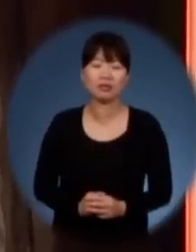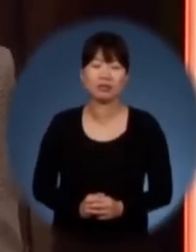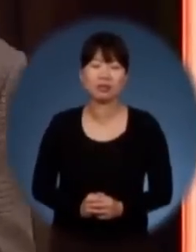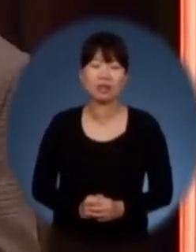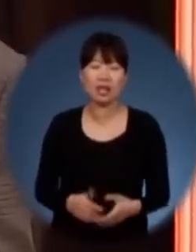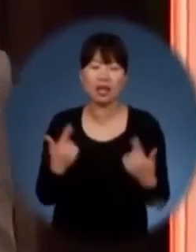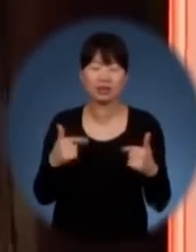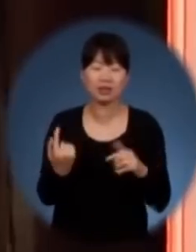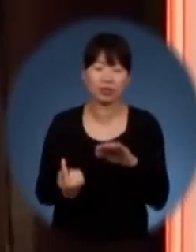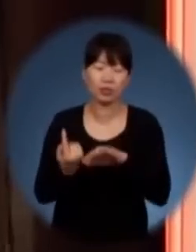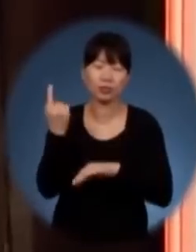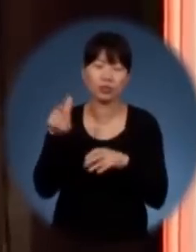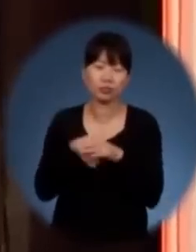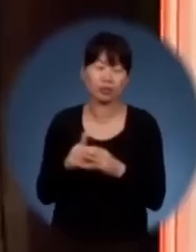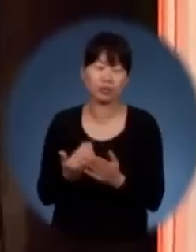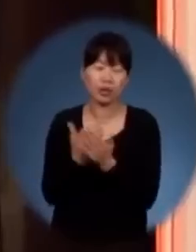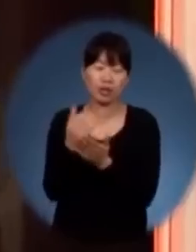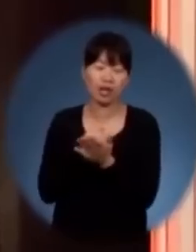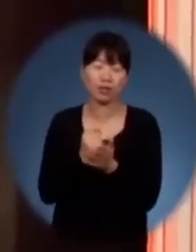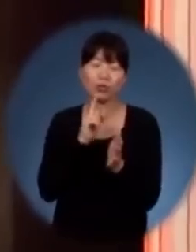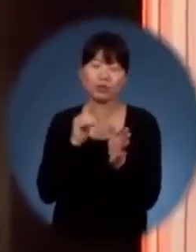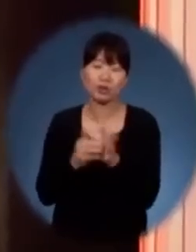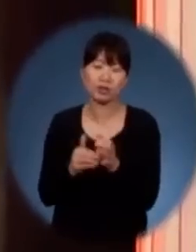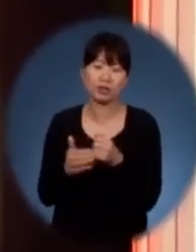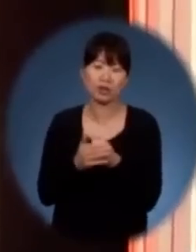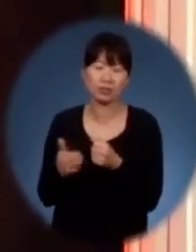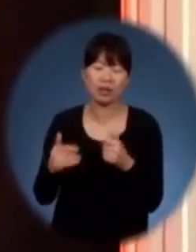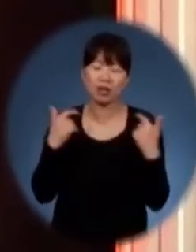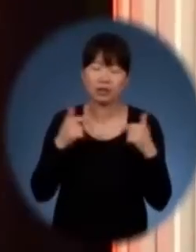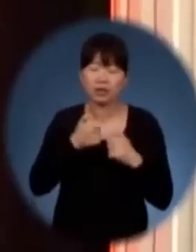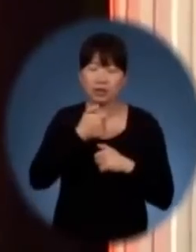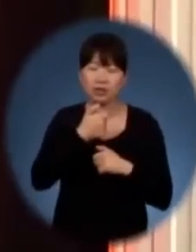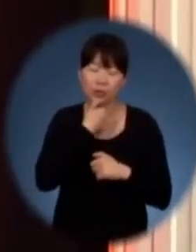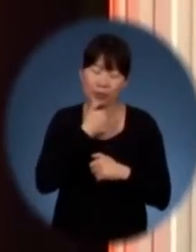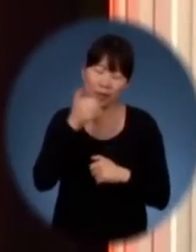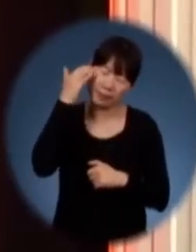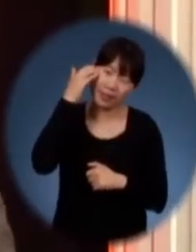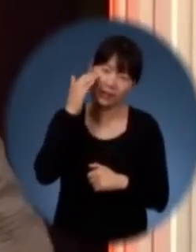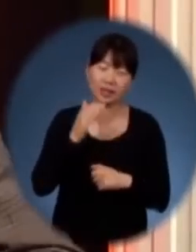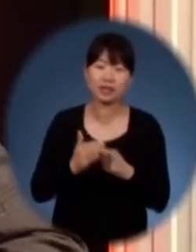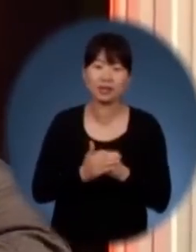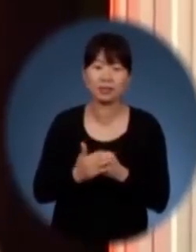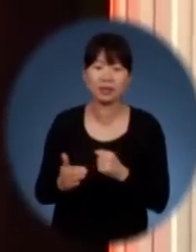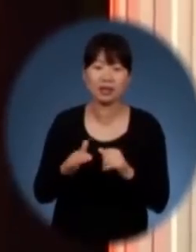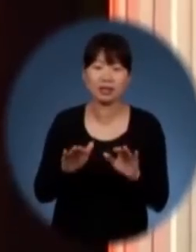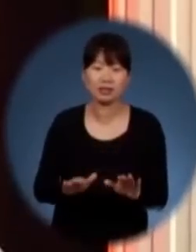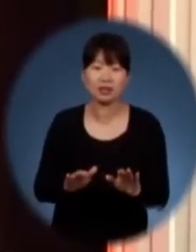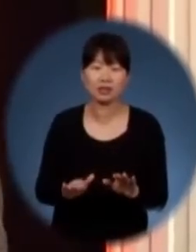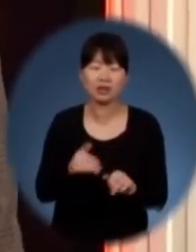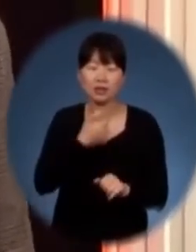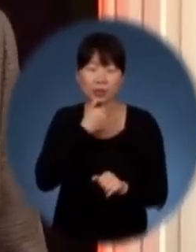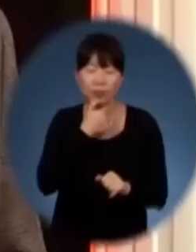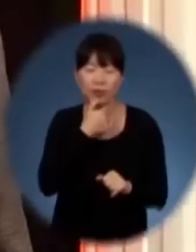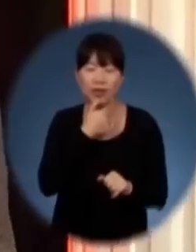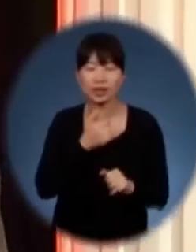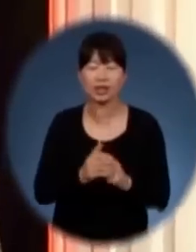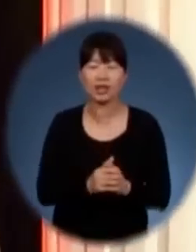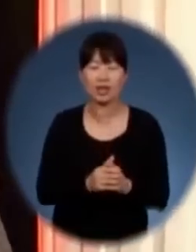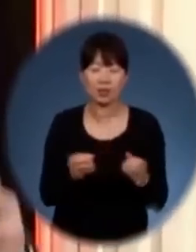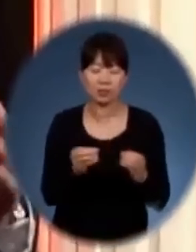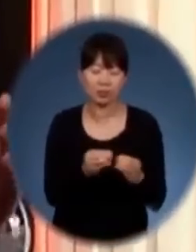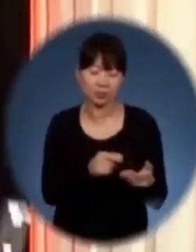항상 높은 문명을 가지고 있었기 때문에 늘 로마의 방해가 되었습니다 그래서이 로마의 문필가